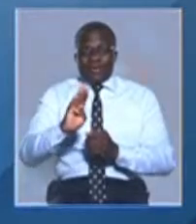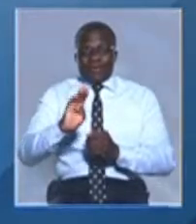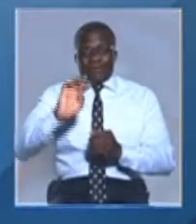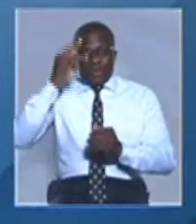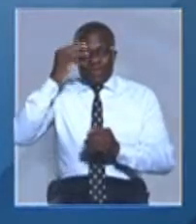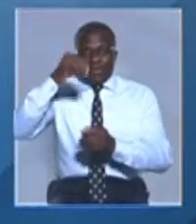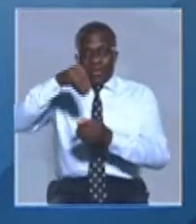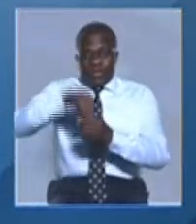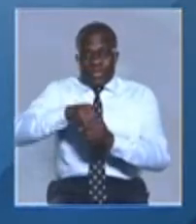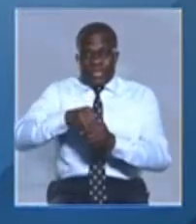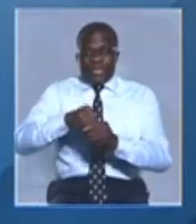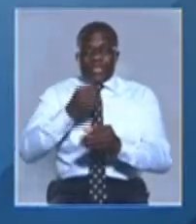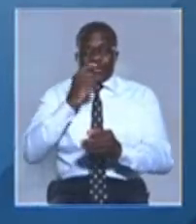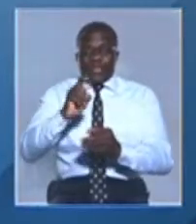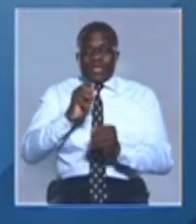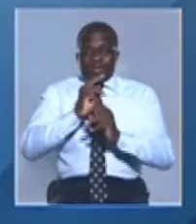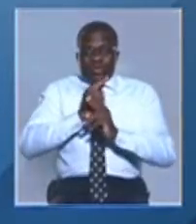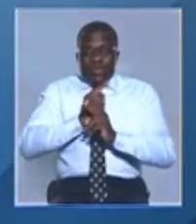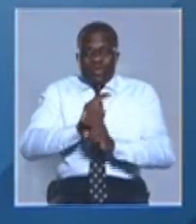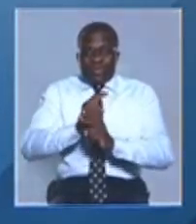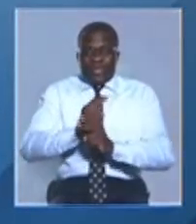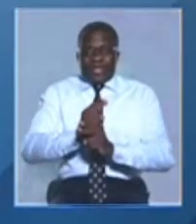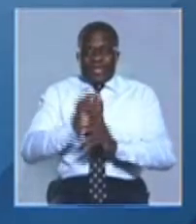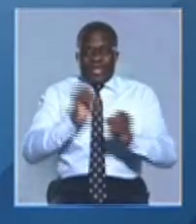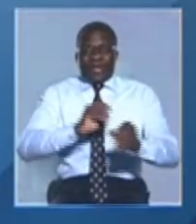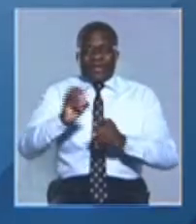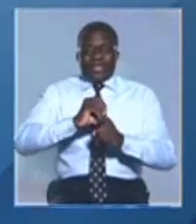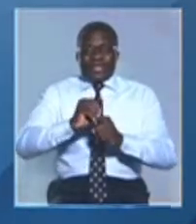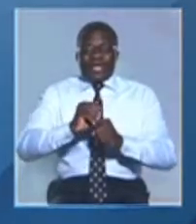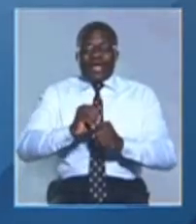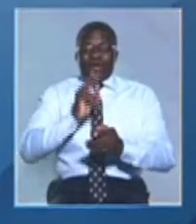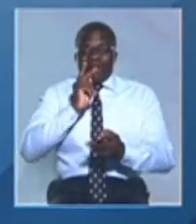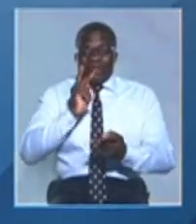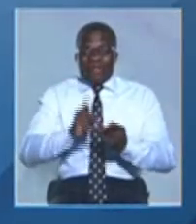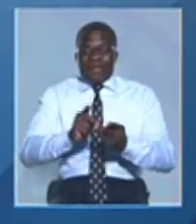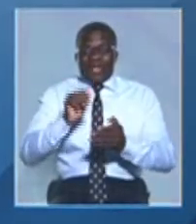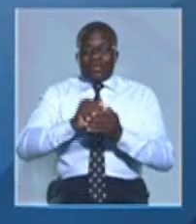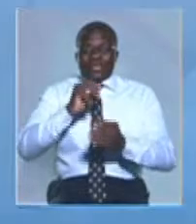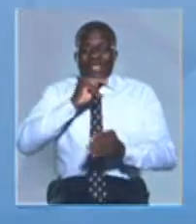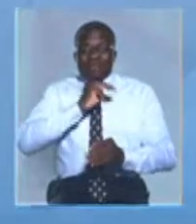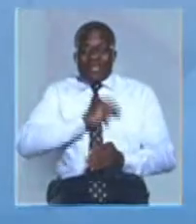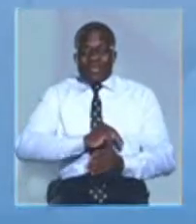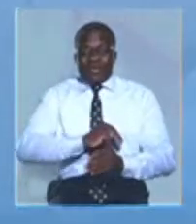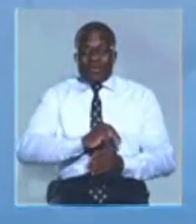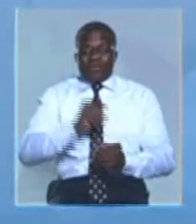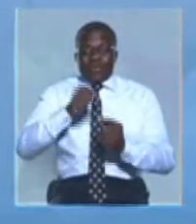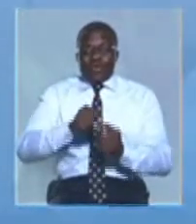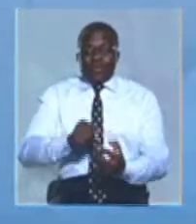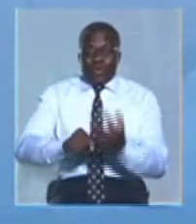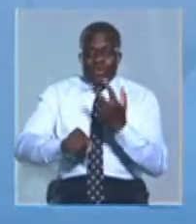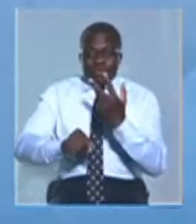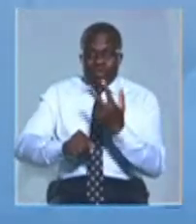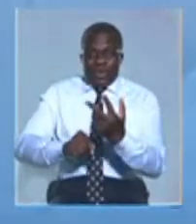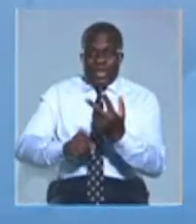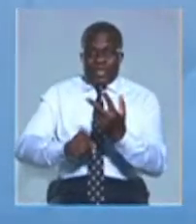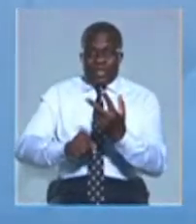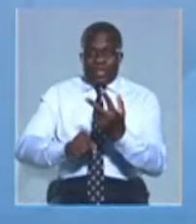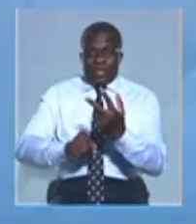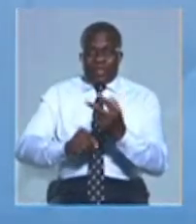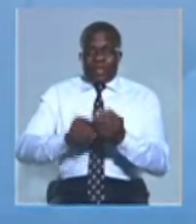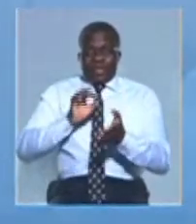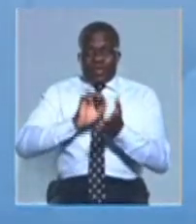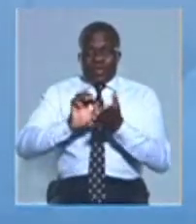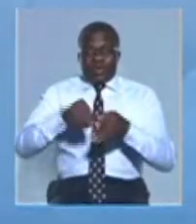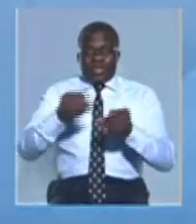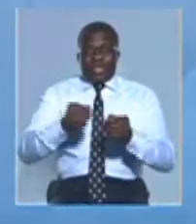ministres concernés sont instruits de veiller à la mise en œuvre effective de cette mission. En point 3, compte rendu